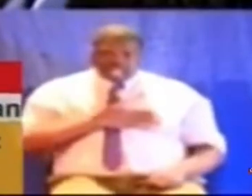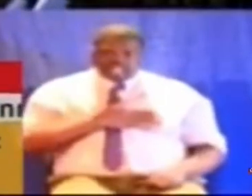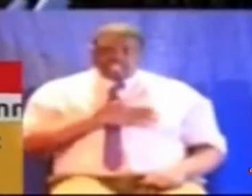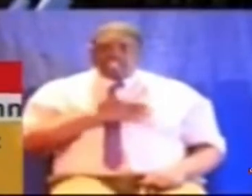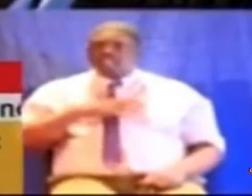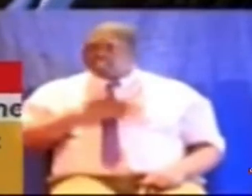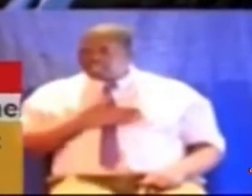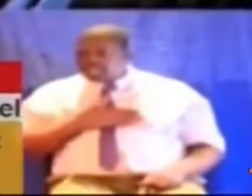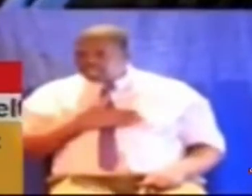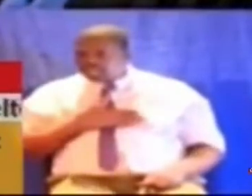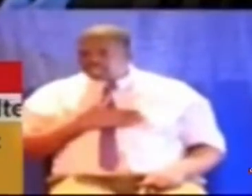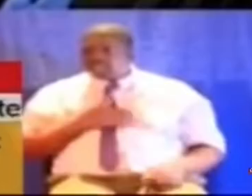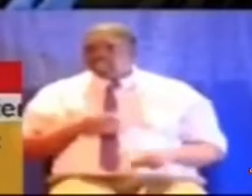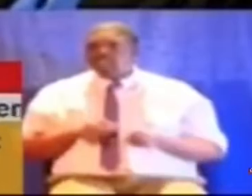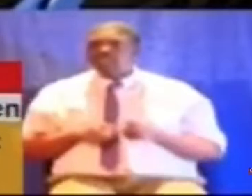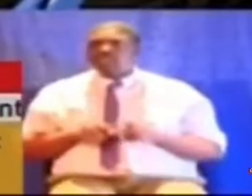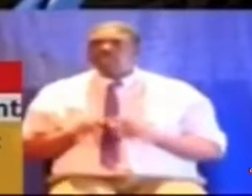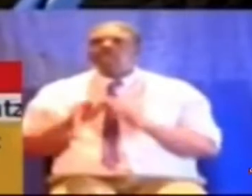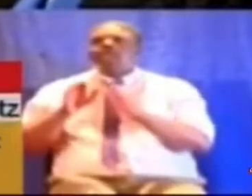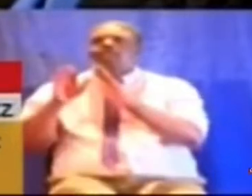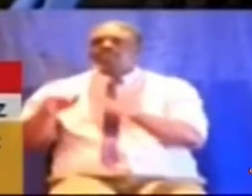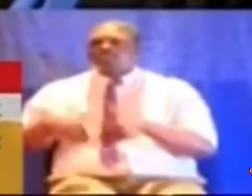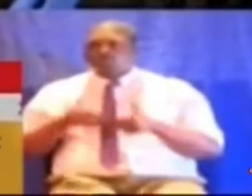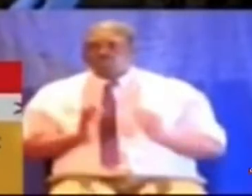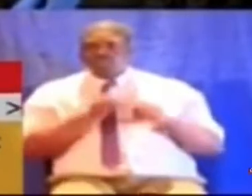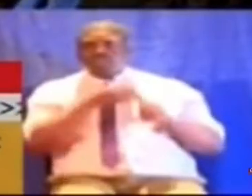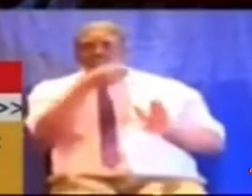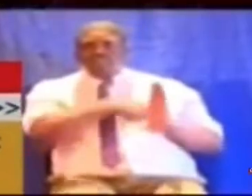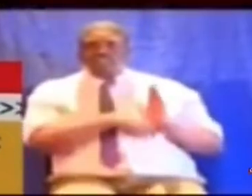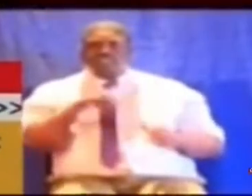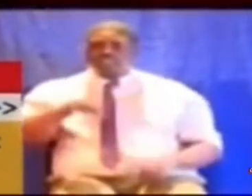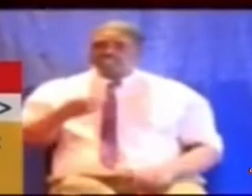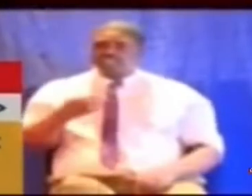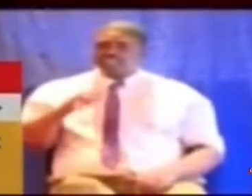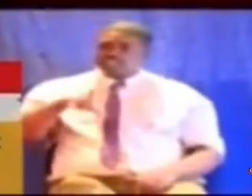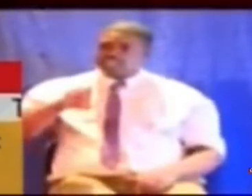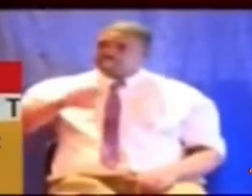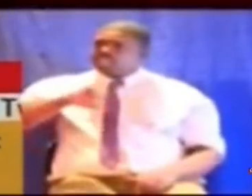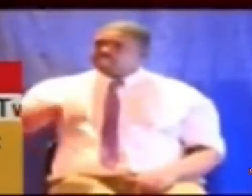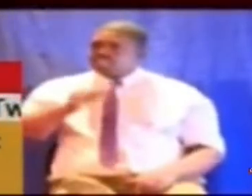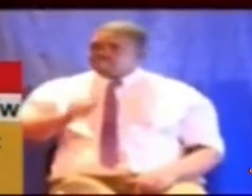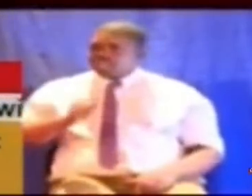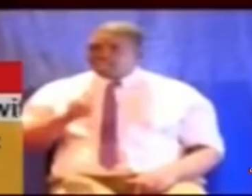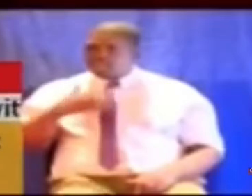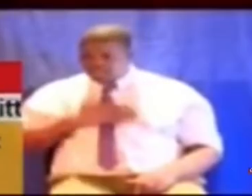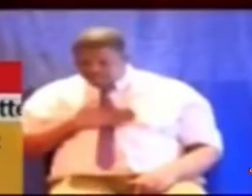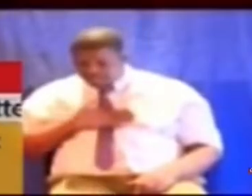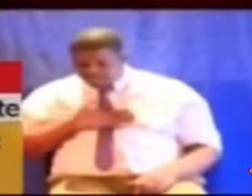sana. Bunge Sports Club chini ya Mheshimiwa Ngeleja, asanteni sana.